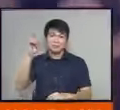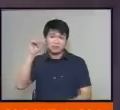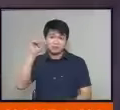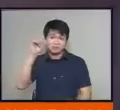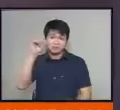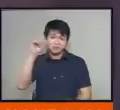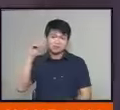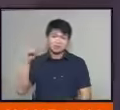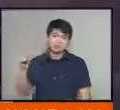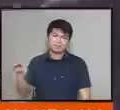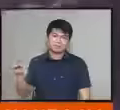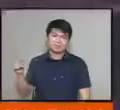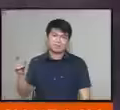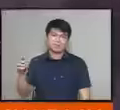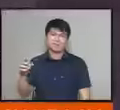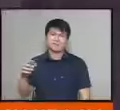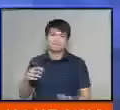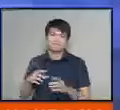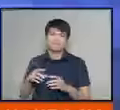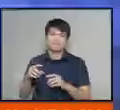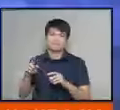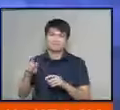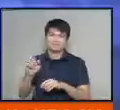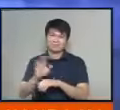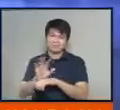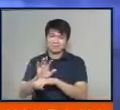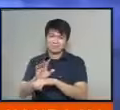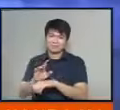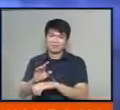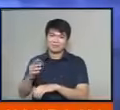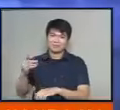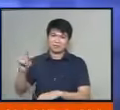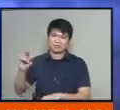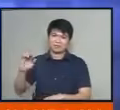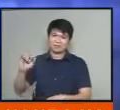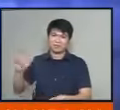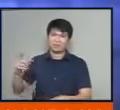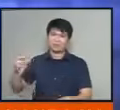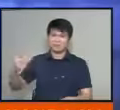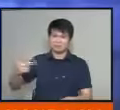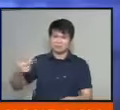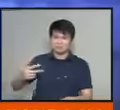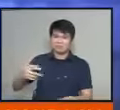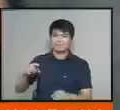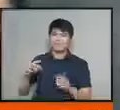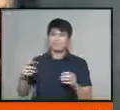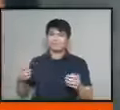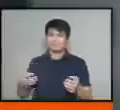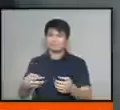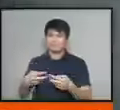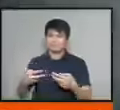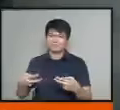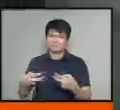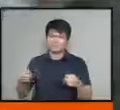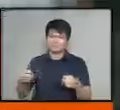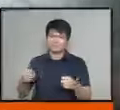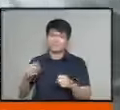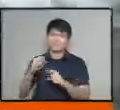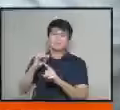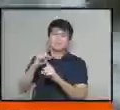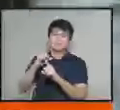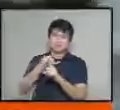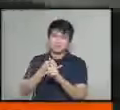bilang si Looney sa episode ng programang Tol Wag Troll, Respeto Lang Rap Debattle, noong Enero.